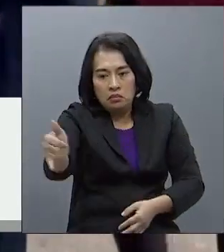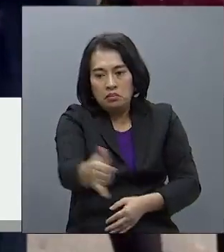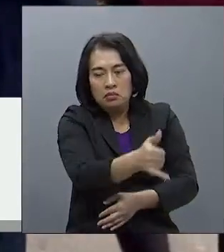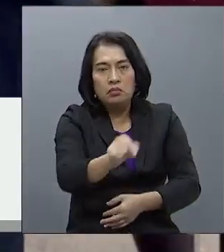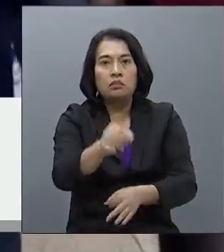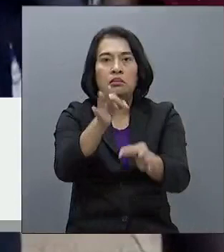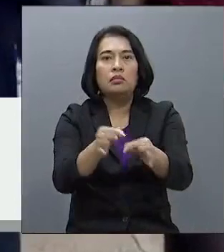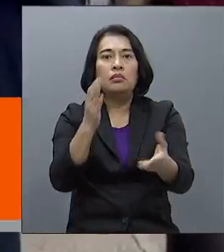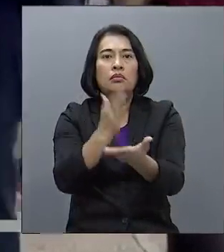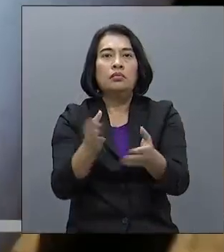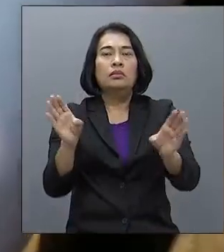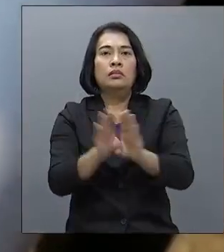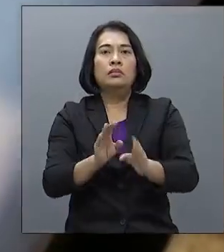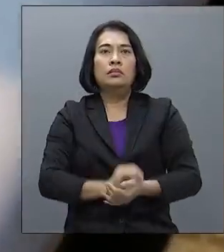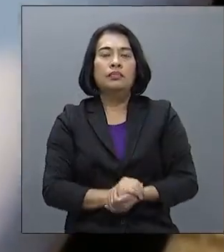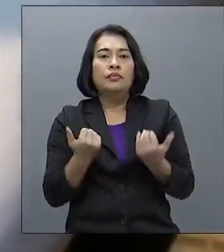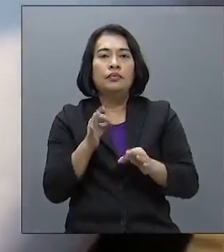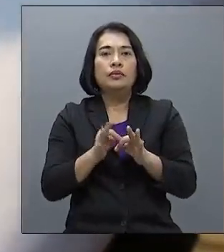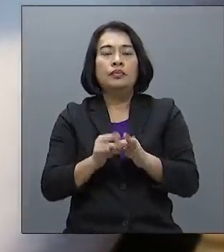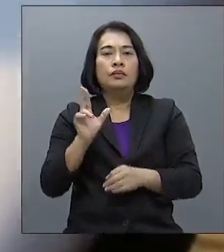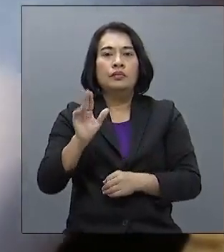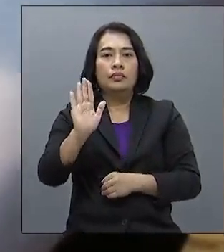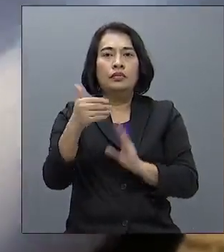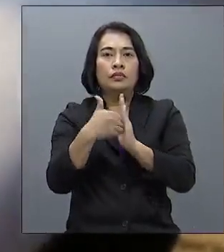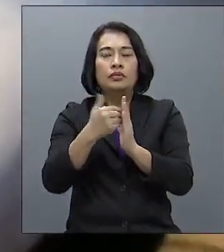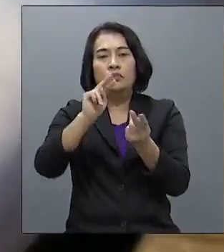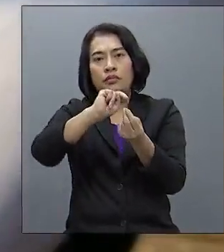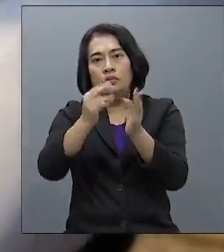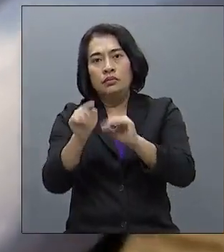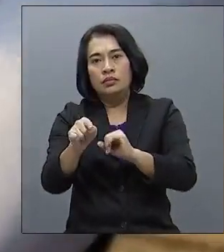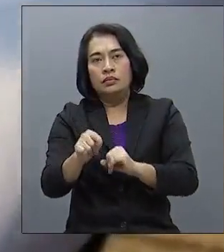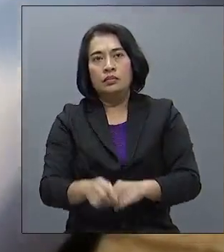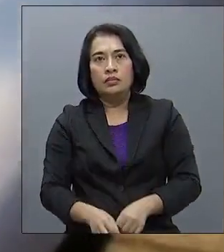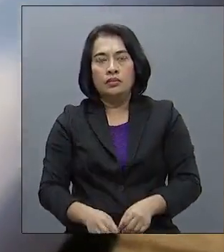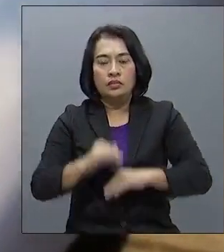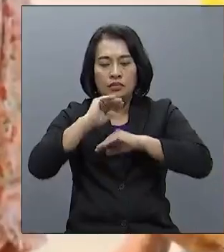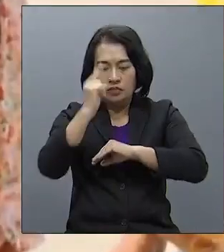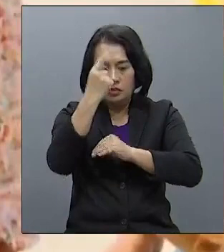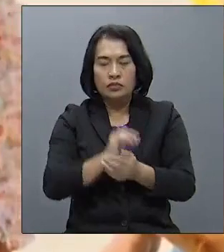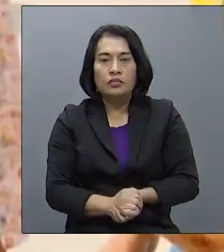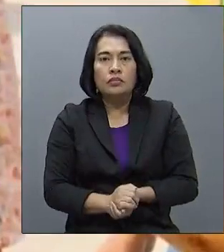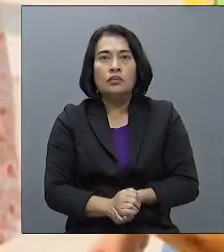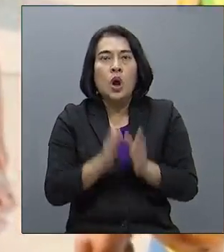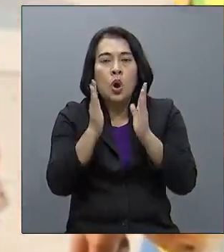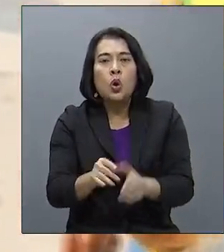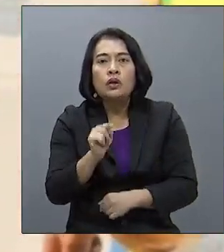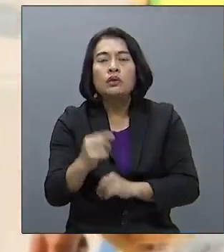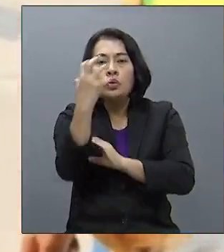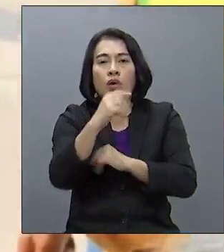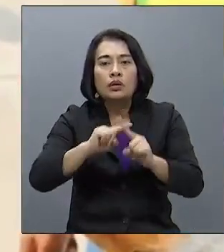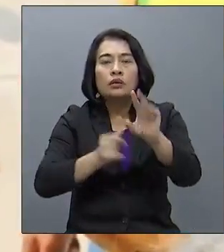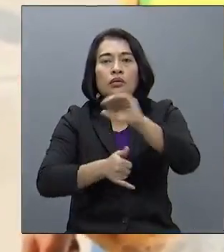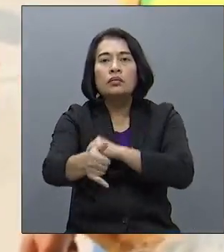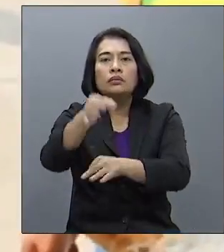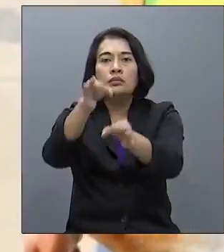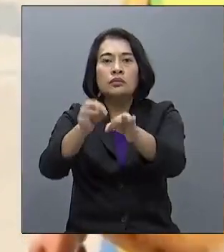ล่าสุดทางธนาคารกสิกรไทยสาขานครพนมก็เลยกำหนดวิธีปฏิบัติใหม่คนที่เสียหายเดินทางไปธนาคารพร้